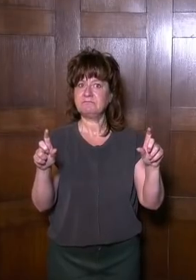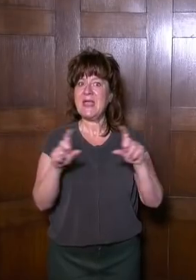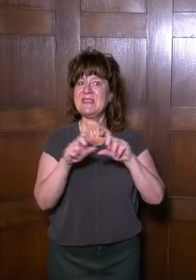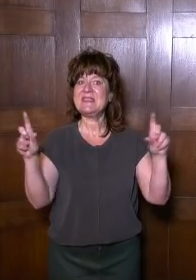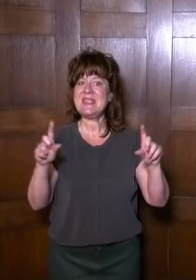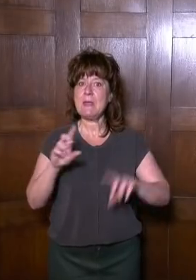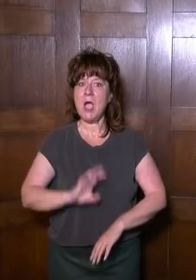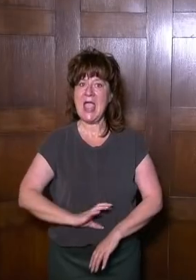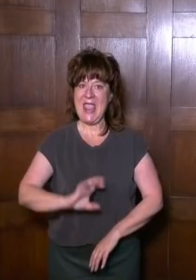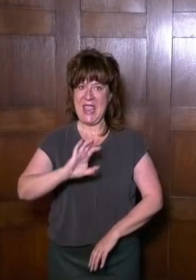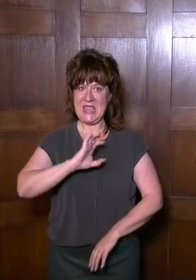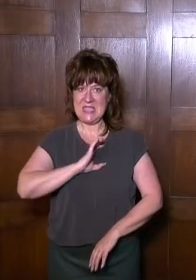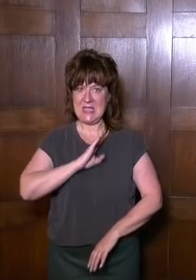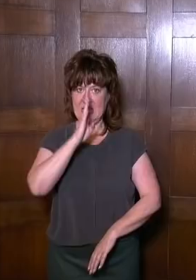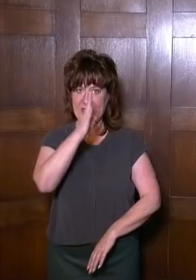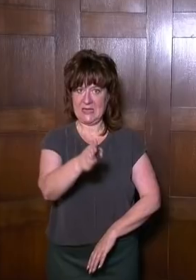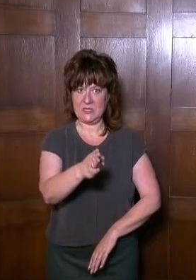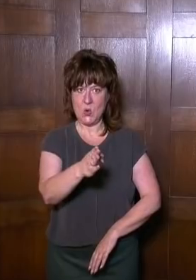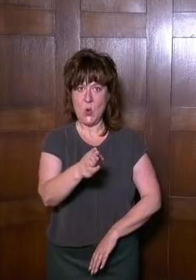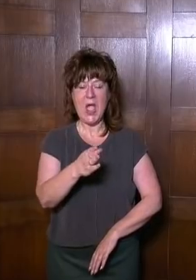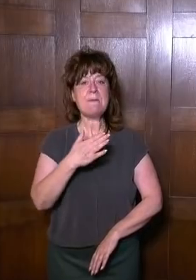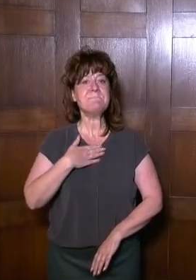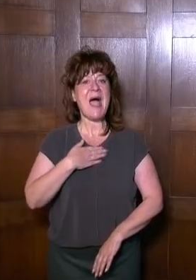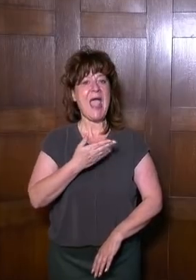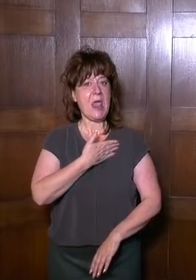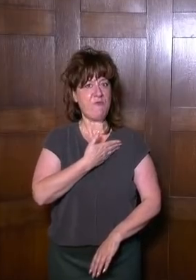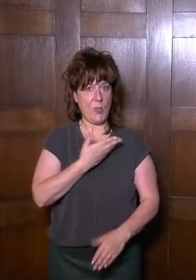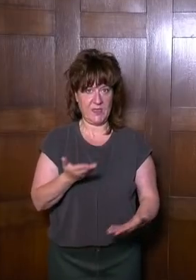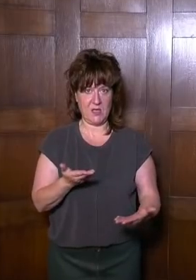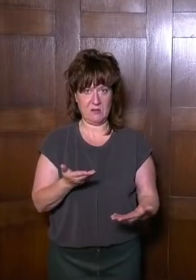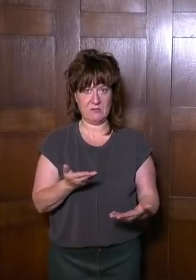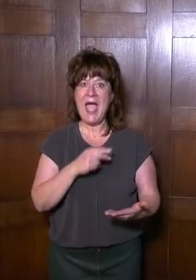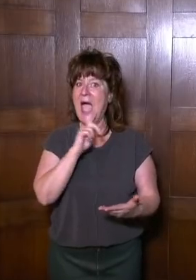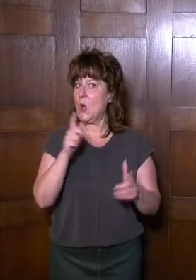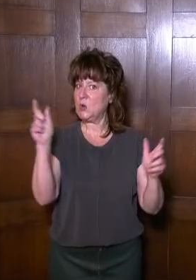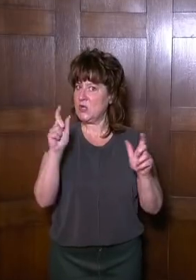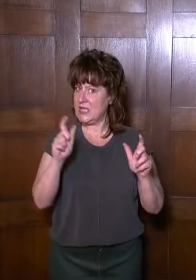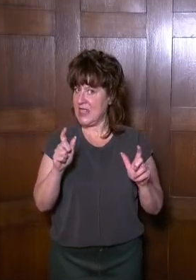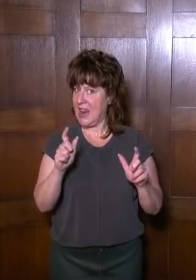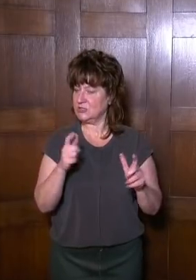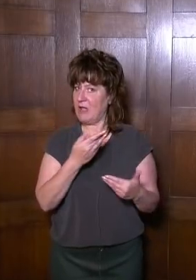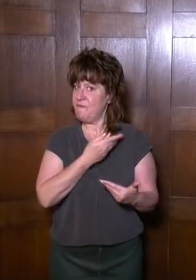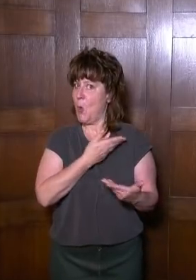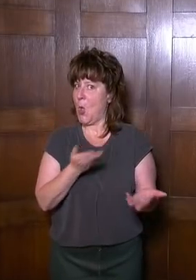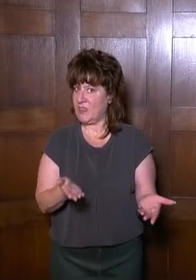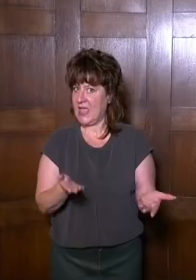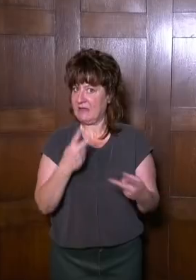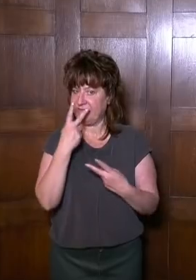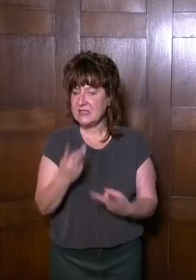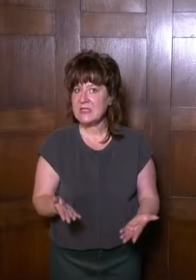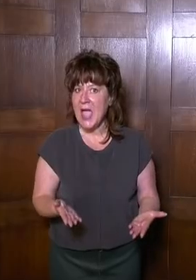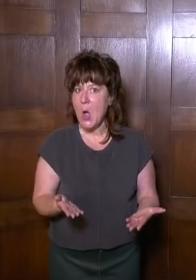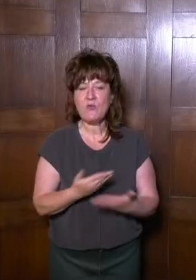Ethik, ethischen Diskurs. Was ist die Würde des Einzelnen? Was hat auch eine Gesellschaft für eine Würde? Wo geht die